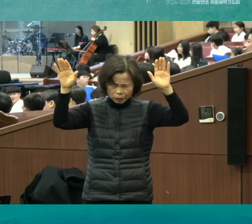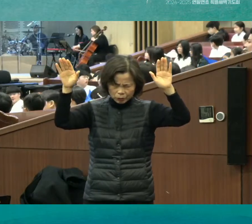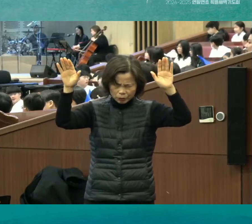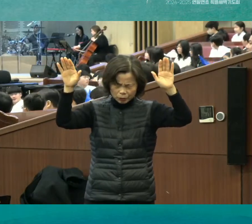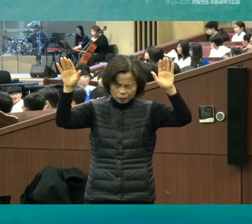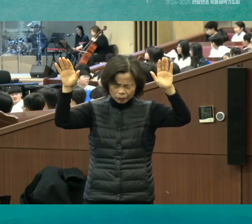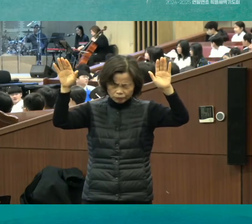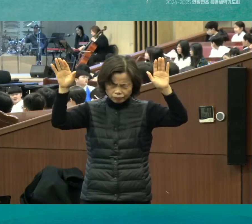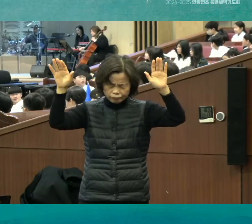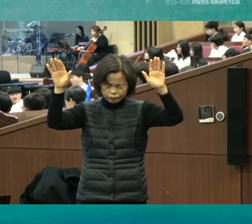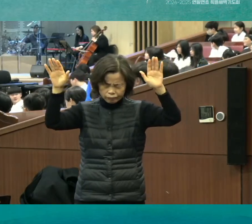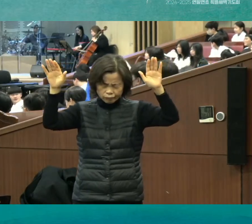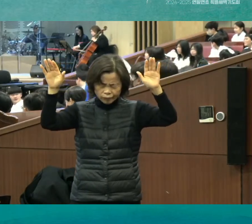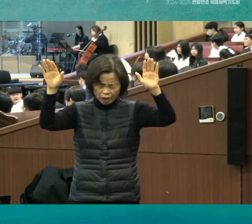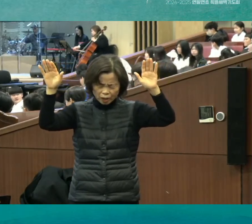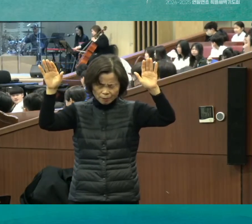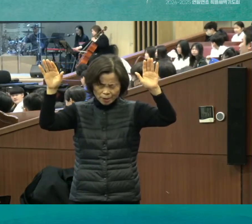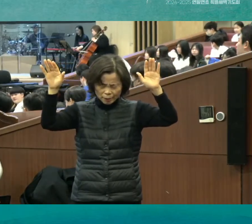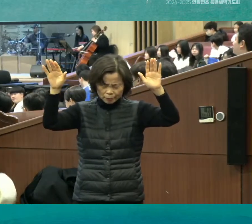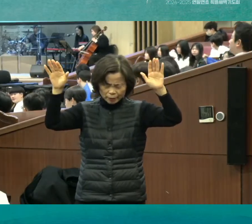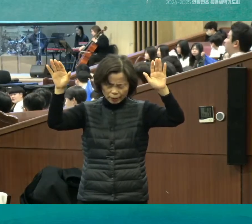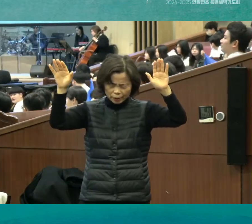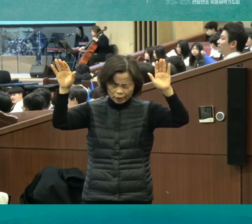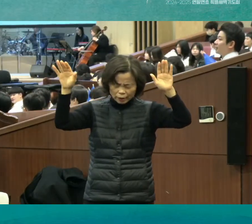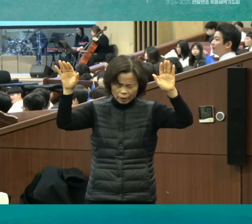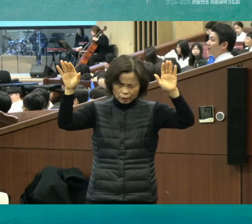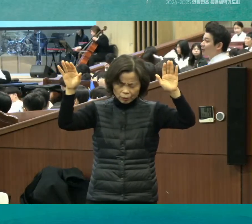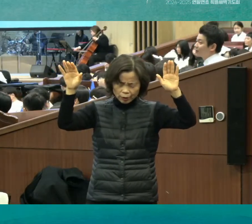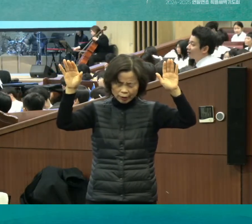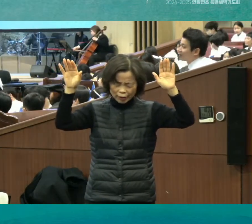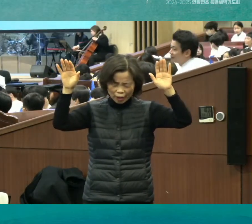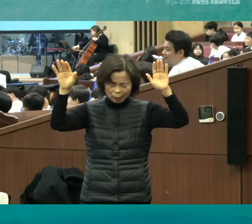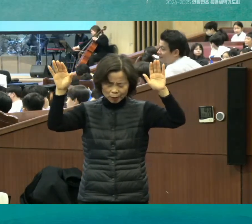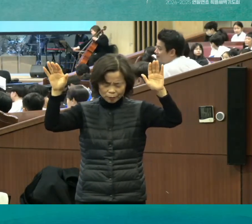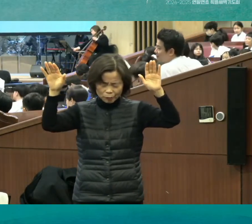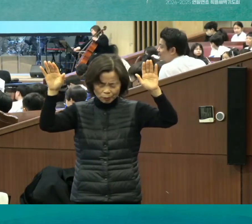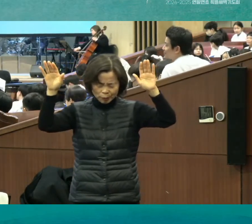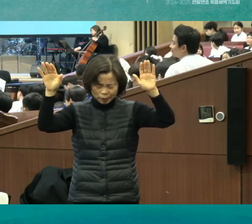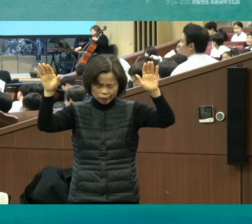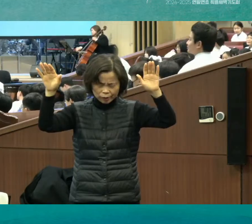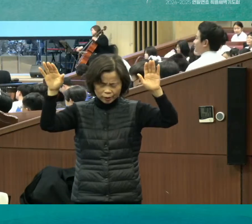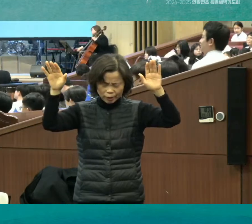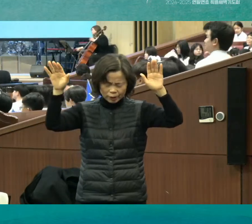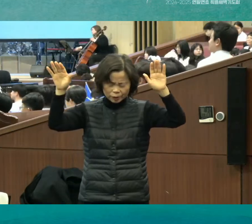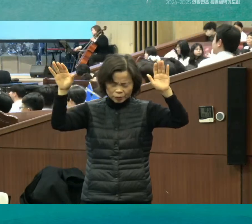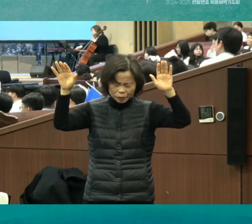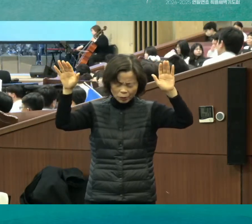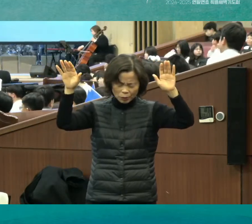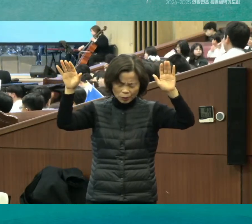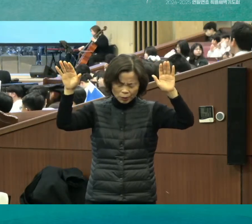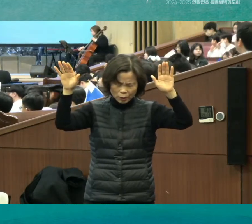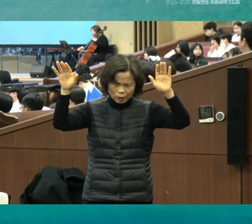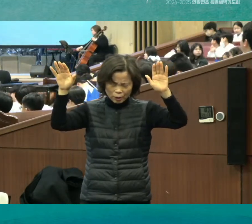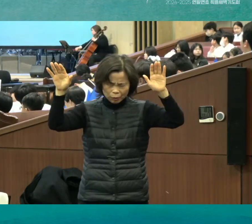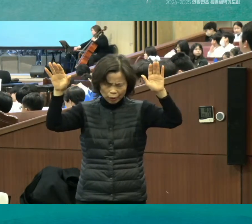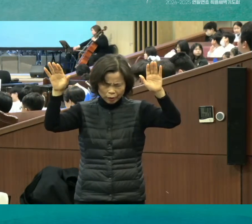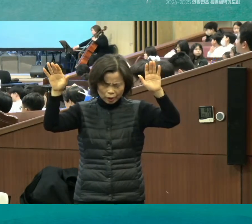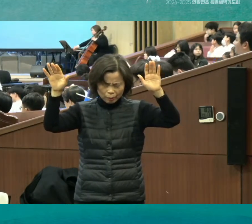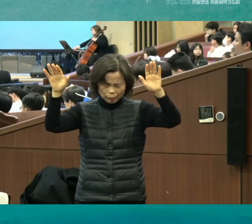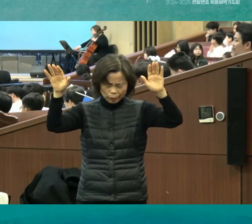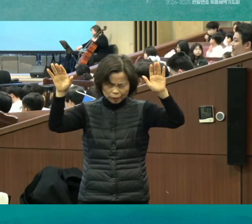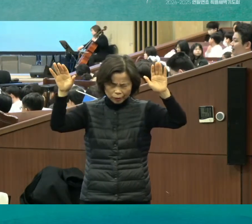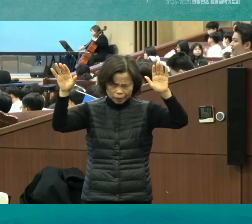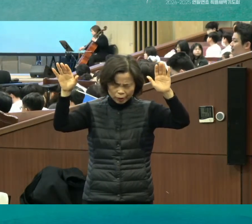주의 은혜의 감사를 드리나이다. 하나님, 오늘도 주의 은혜의 말씀을 사모하여 모였사오니 주여 우리